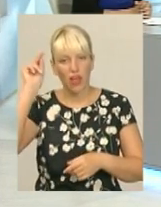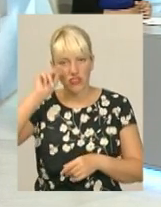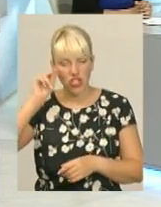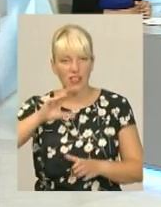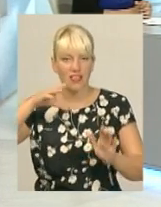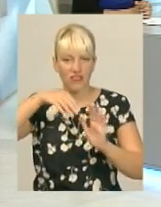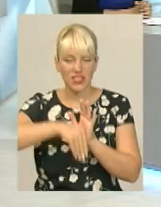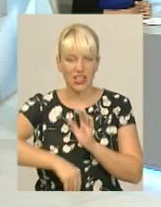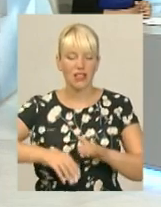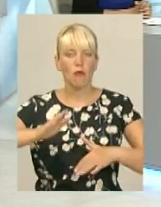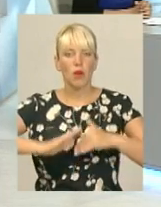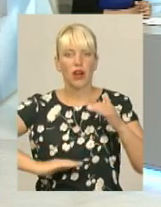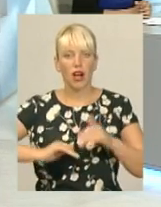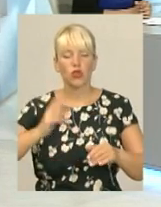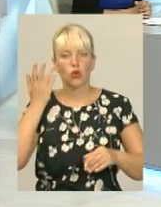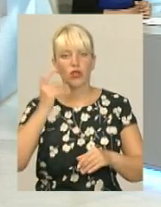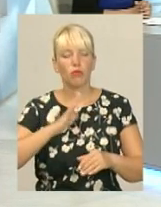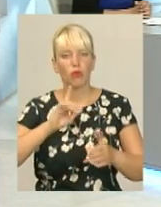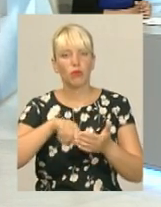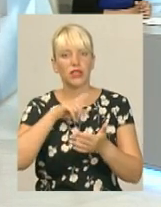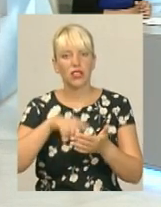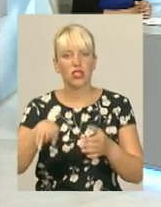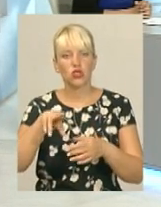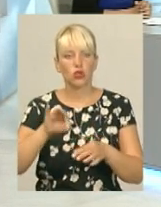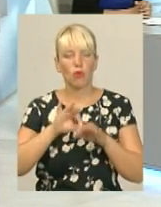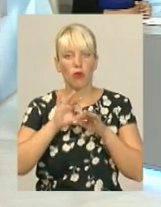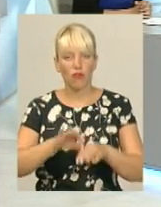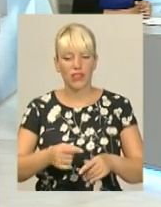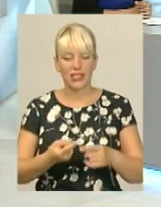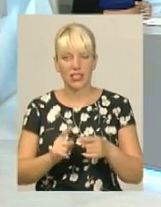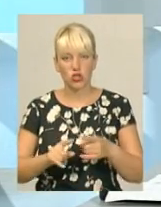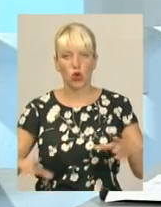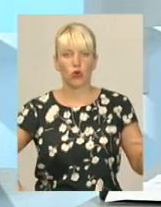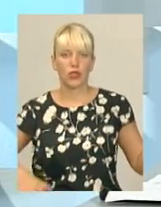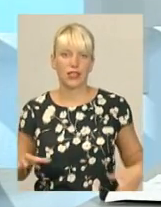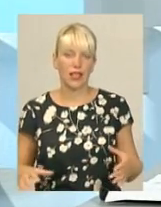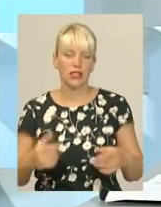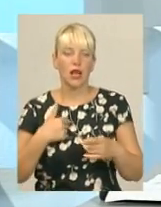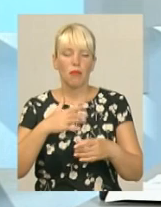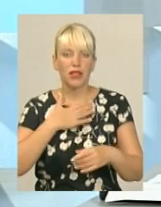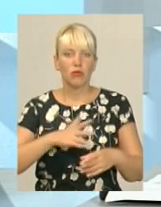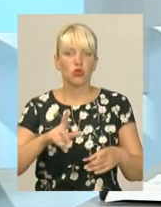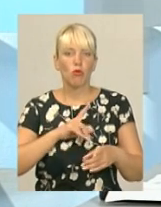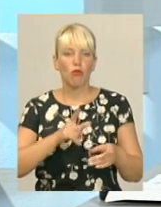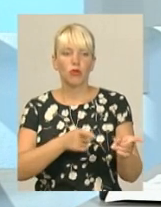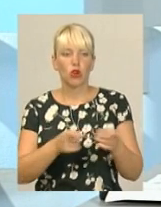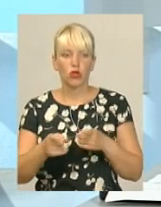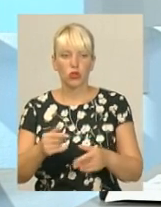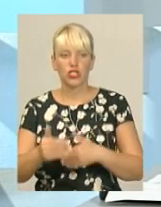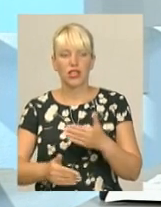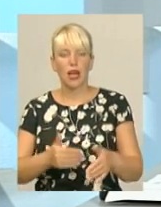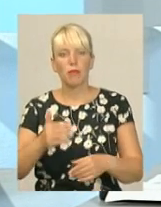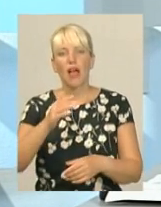І коли стояло питання щодо проведення вказаного тренінгу, мені дуже приємно, що йшов підготовчий етап, вони приїжджали до